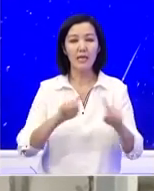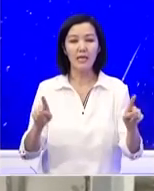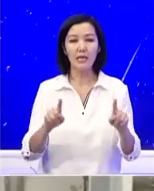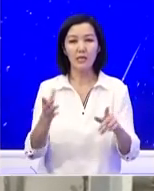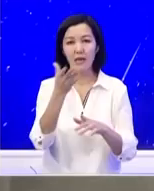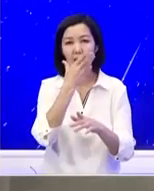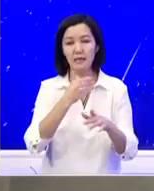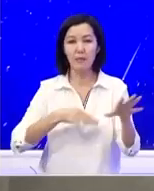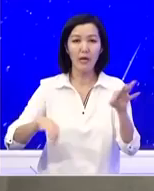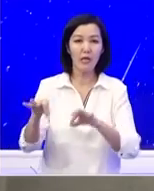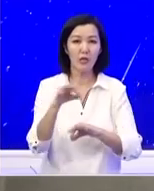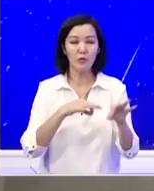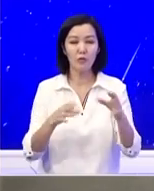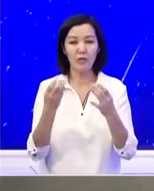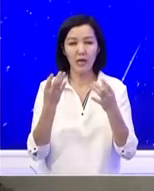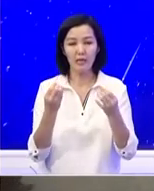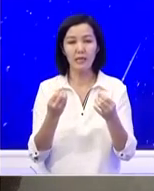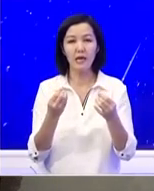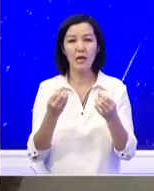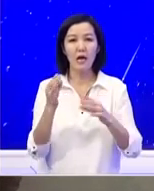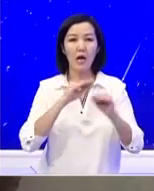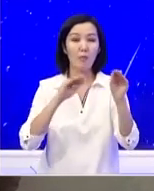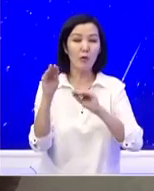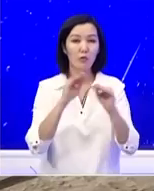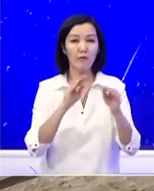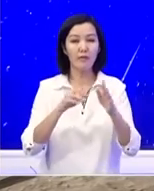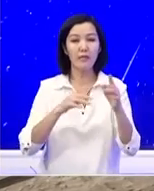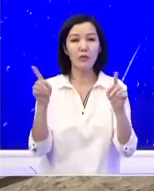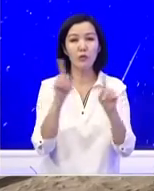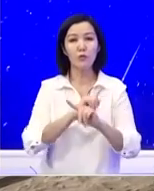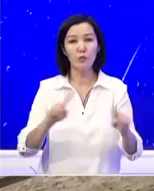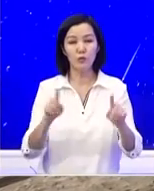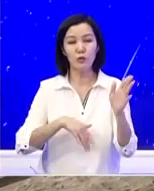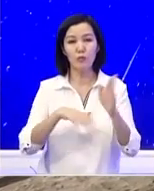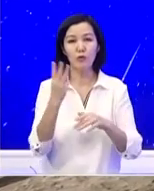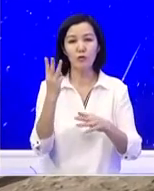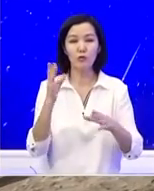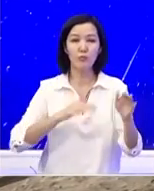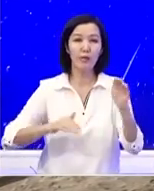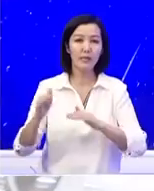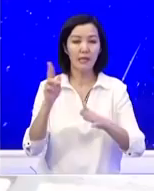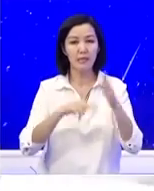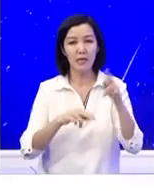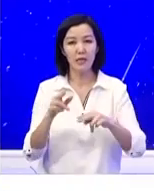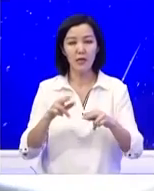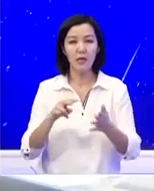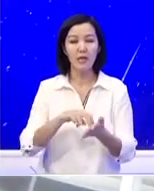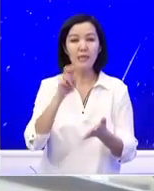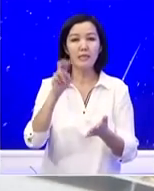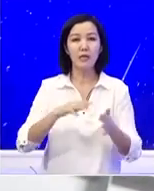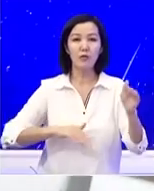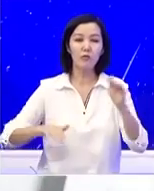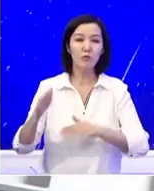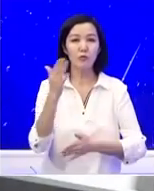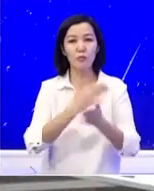сәулеттік келбетінде ғана емес, сонымен қатар жабдықталуында. Кешен аумағында үш бассейн салынған: жүзу, секіру және